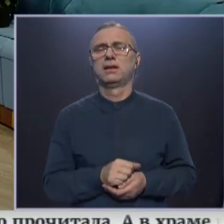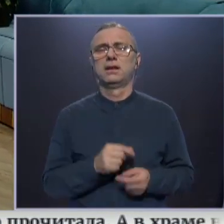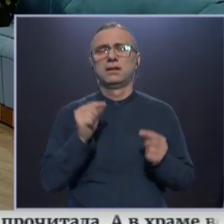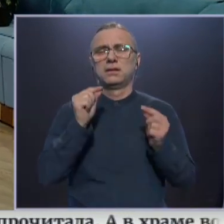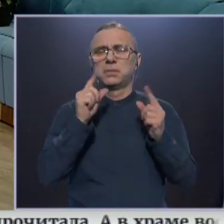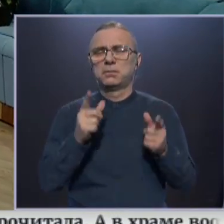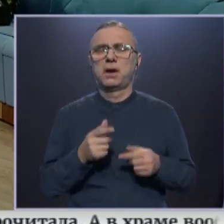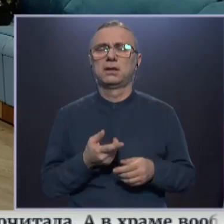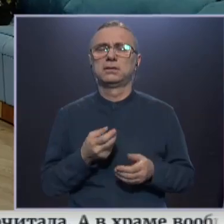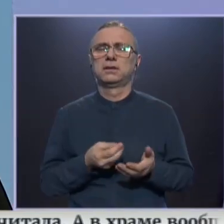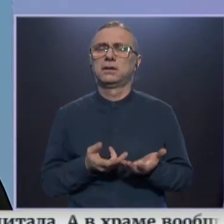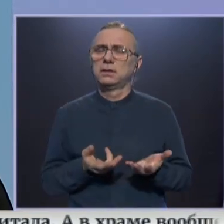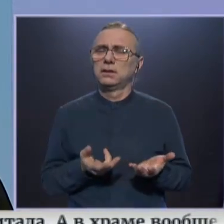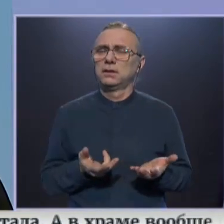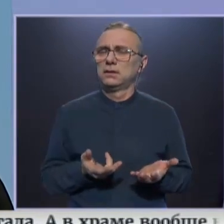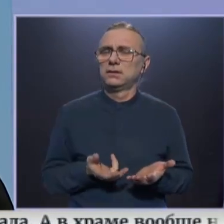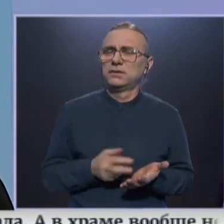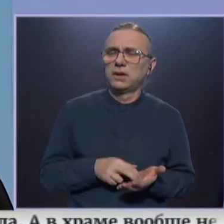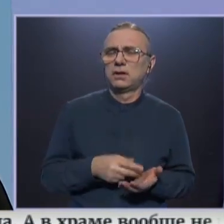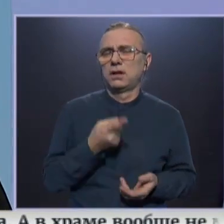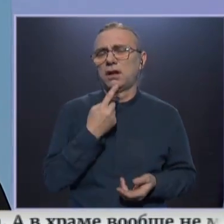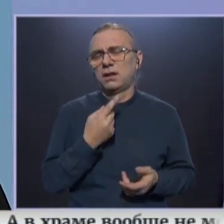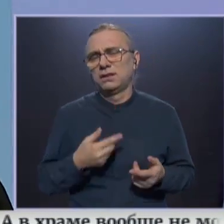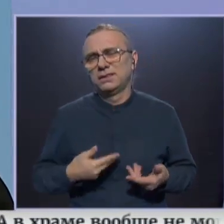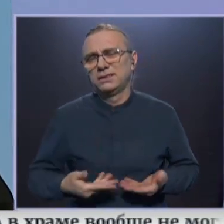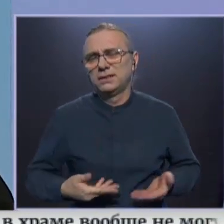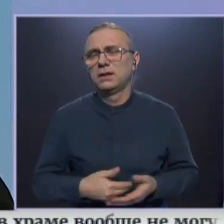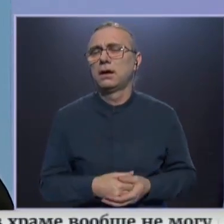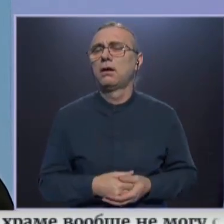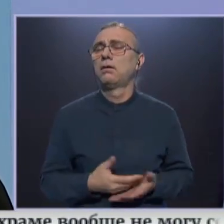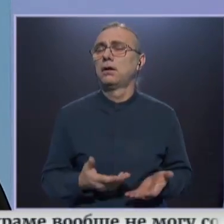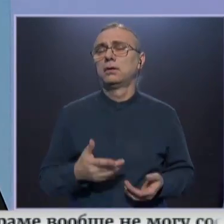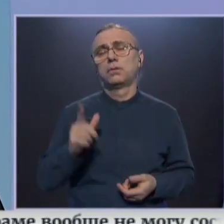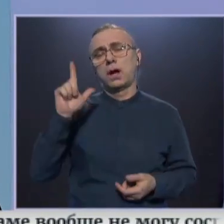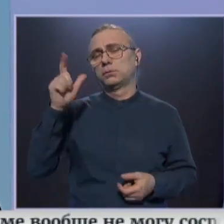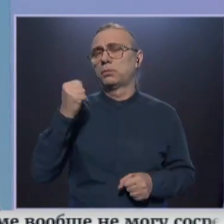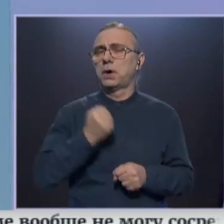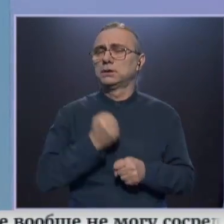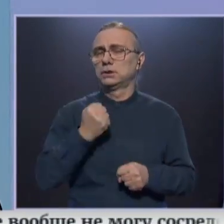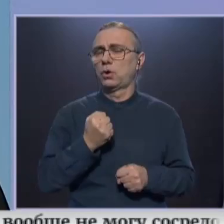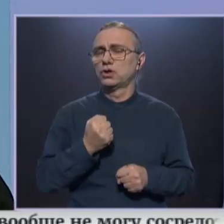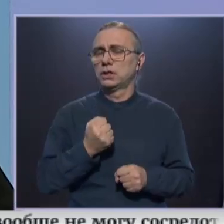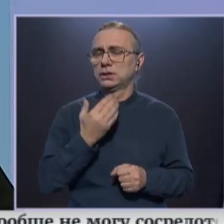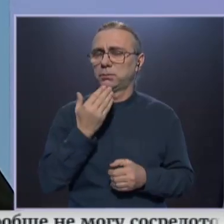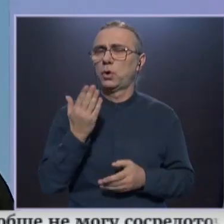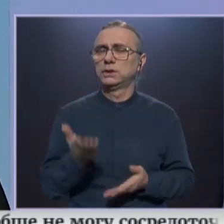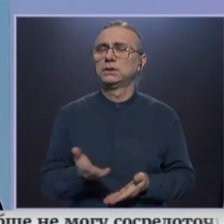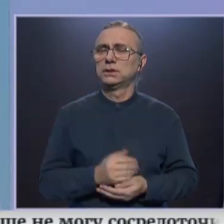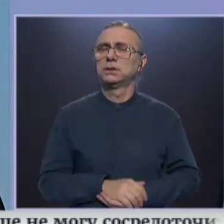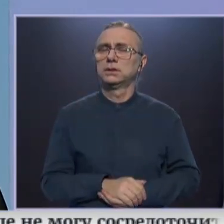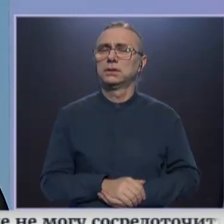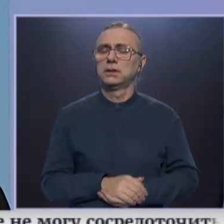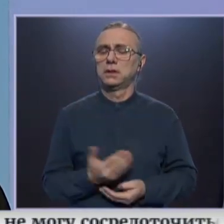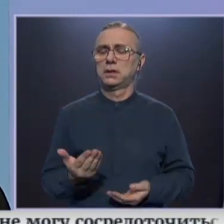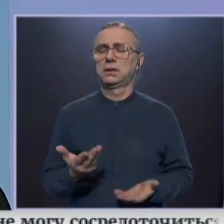уже спросит построже, говорит, ну если ты сам не меняешься, а за помощью не приходишь, то оправдываться тем, что спать хотелось, не получится.